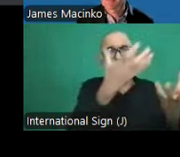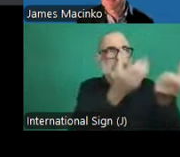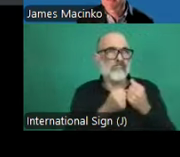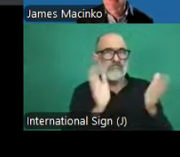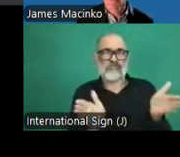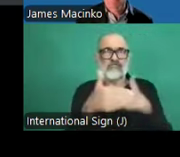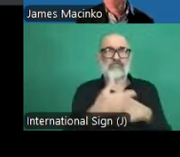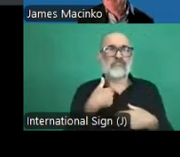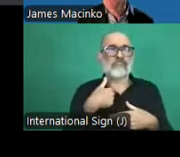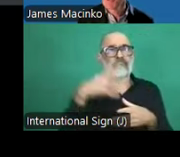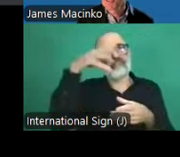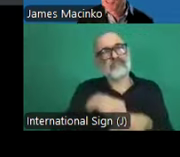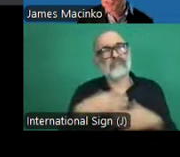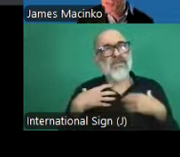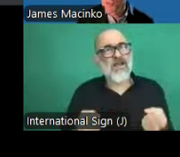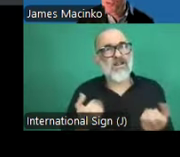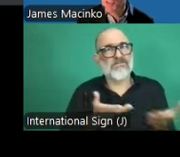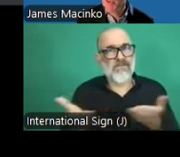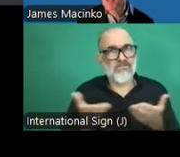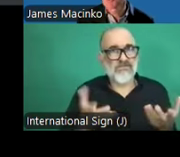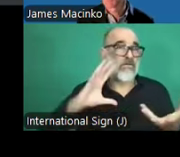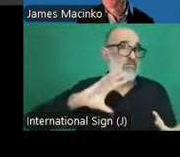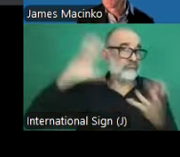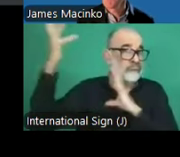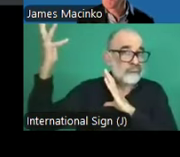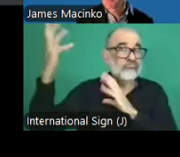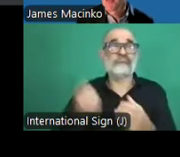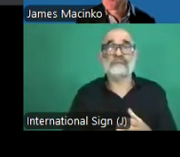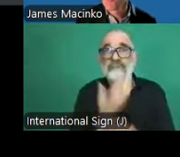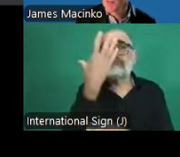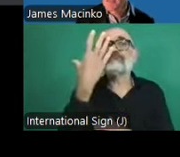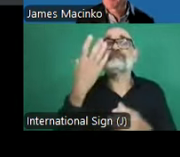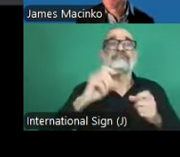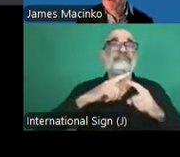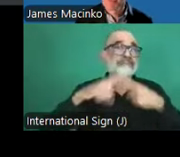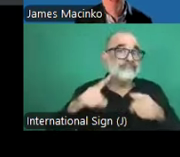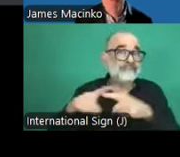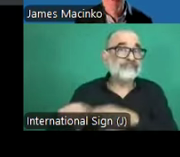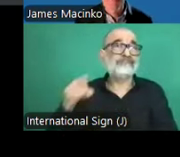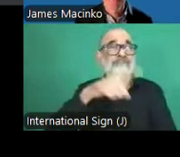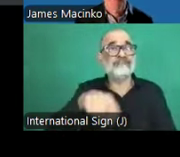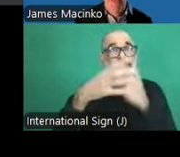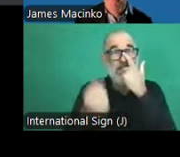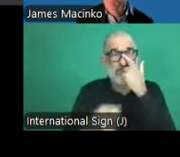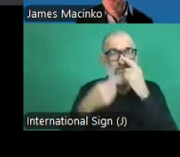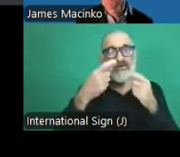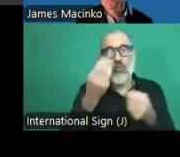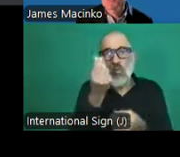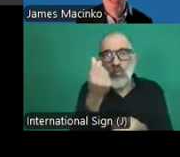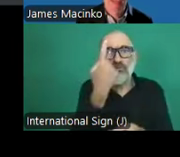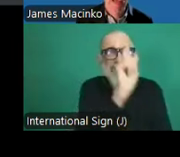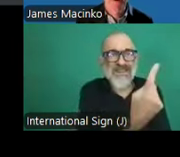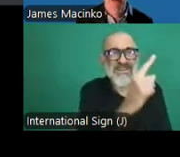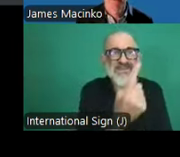et qui dit que c'est combien ils doivent dépenser dans les foyers pour pouvoir